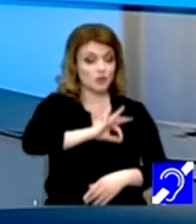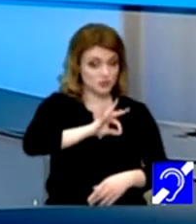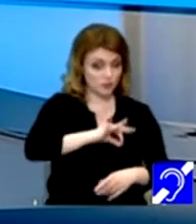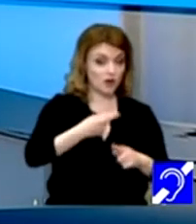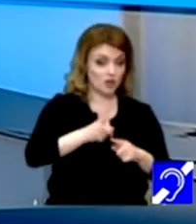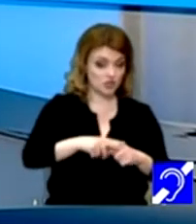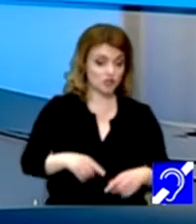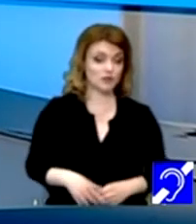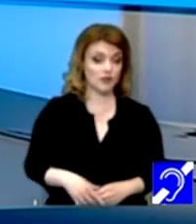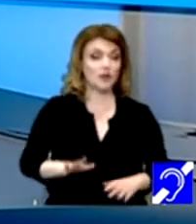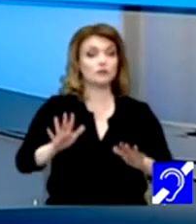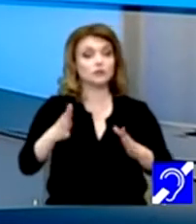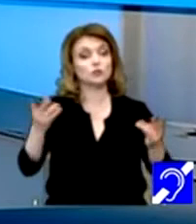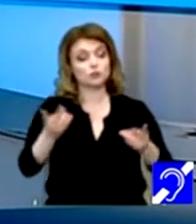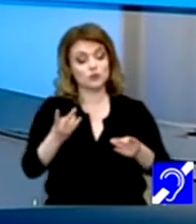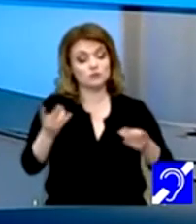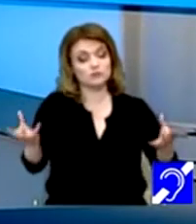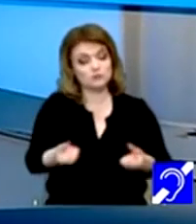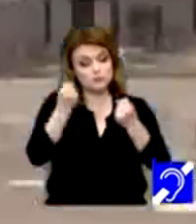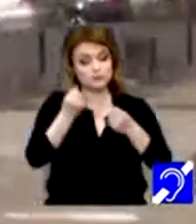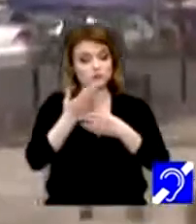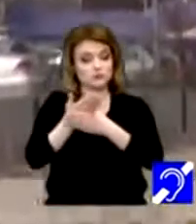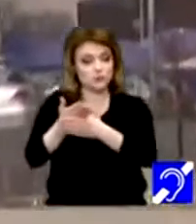cazul operațiunilor urgente de salvare.